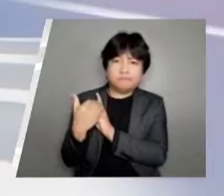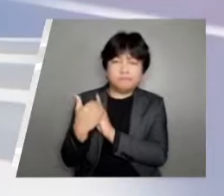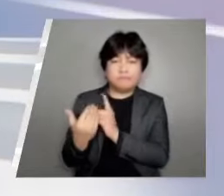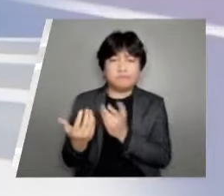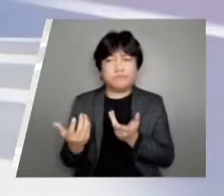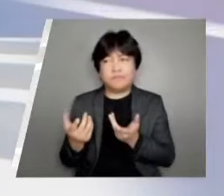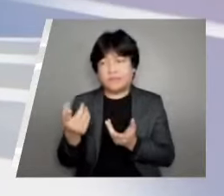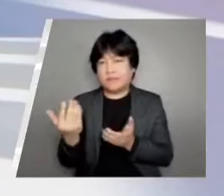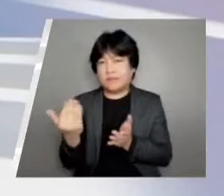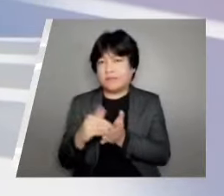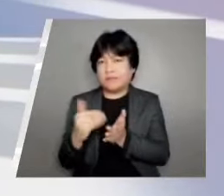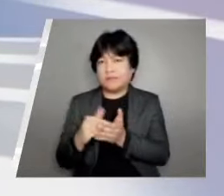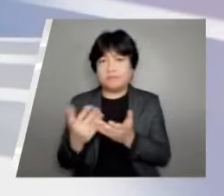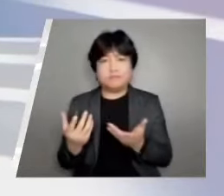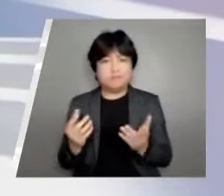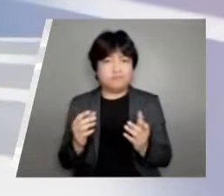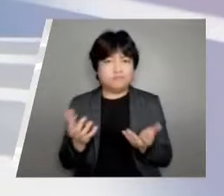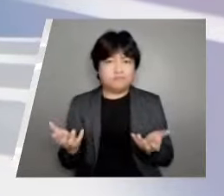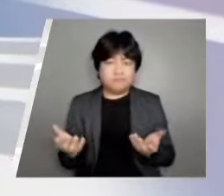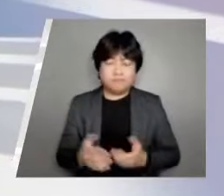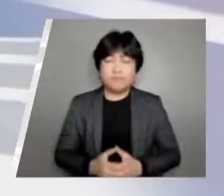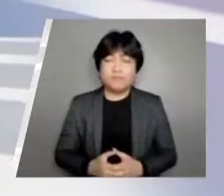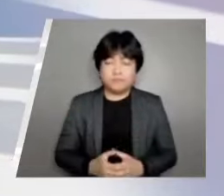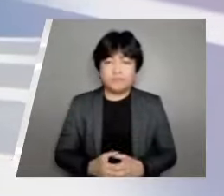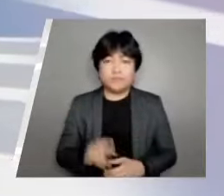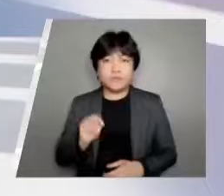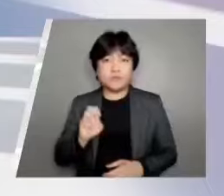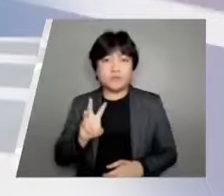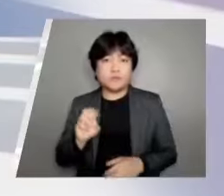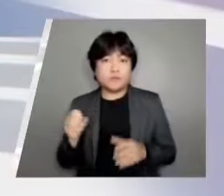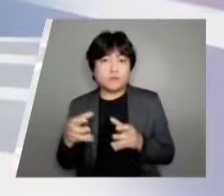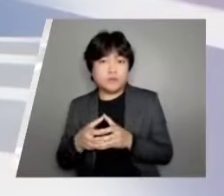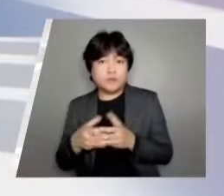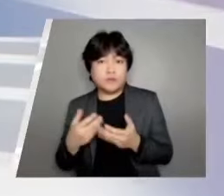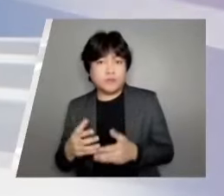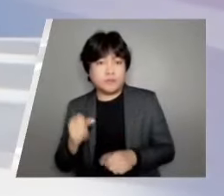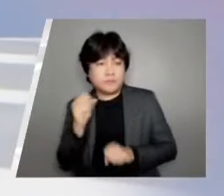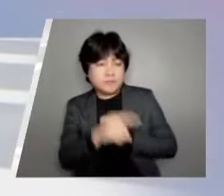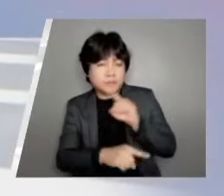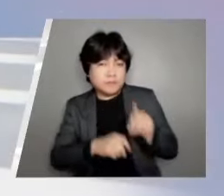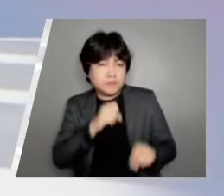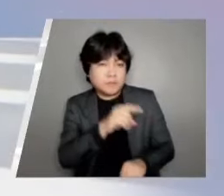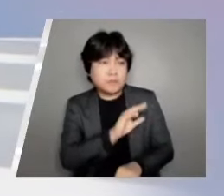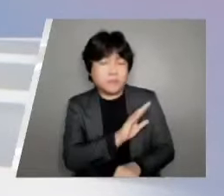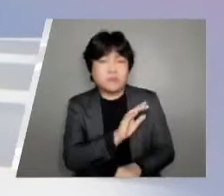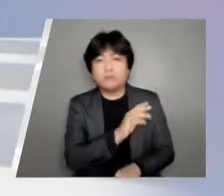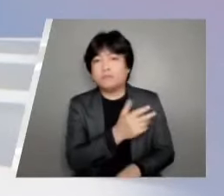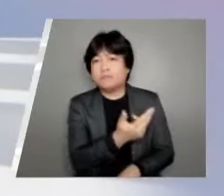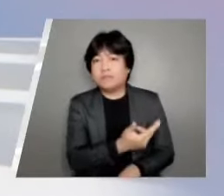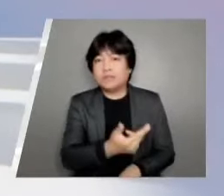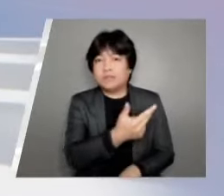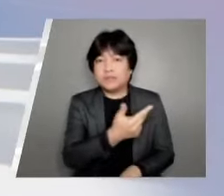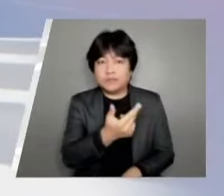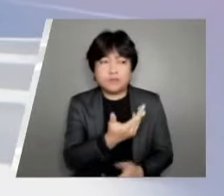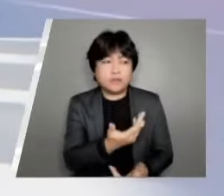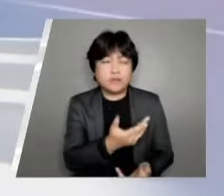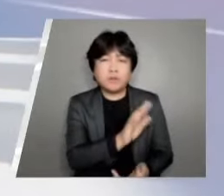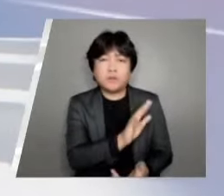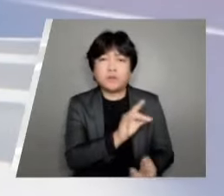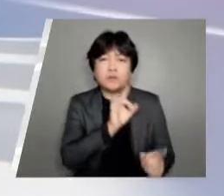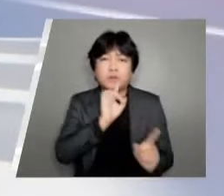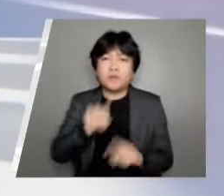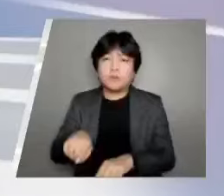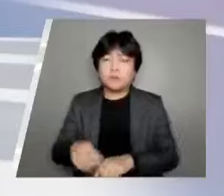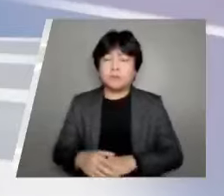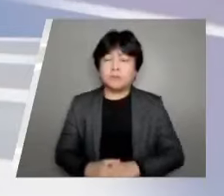Patuloy na kinukuha ng GMA Integrated News ang panig ni Generals Albayalde, Karamat, Mata at Commissioner Leonardo. Para